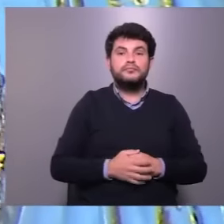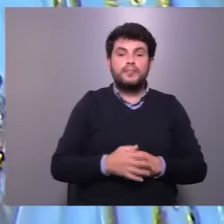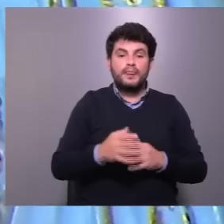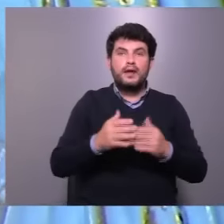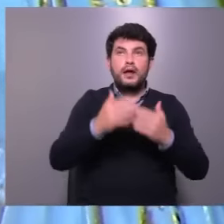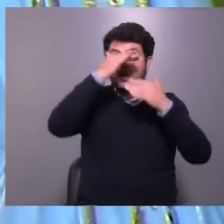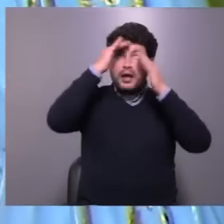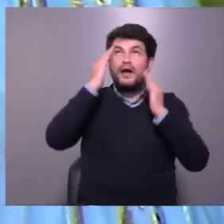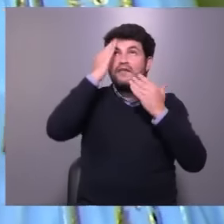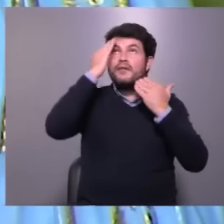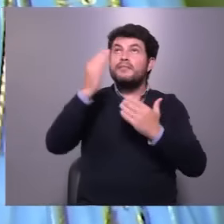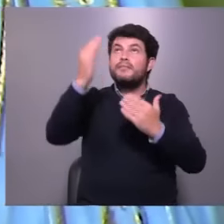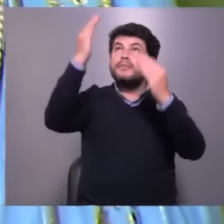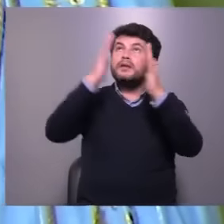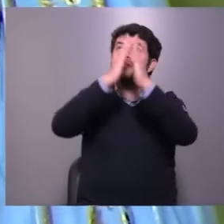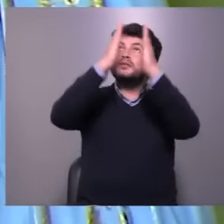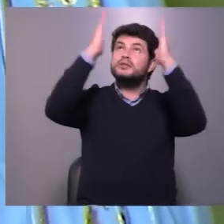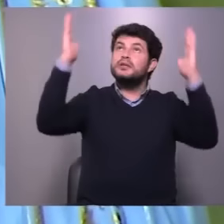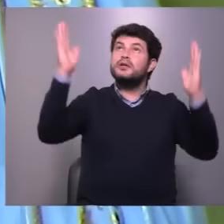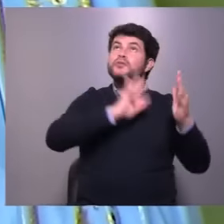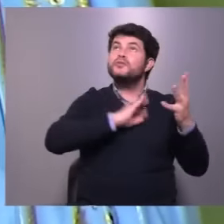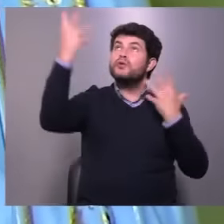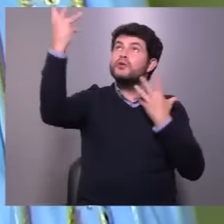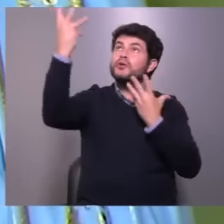nous pécheurs, maintenant et à l'heure de notre